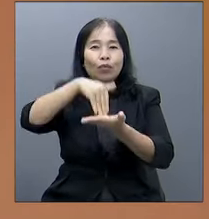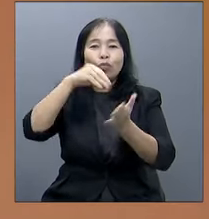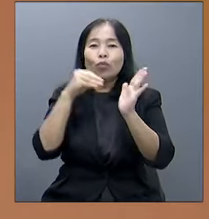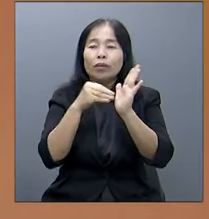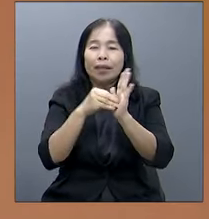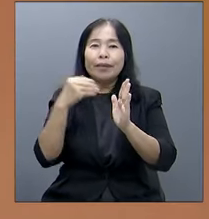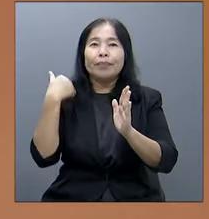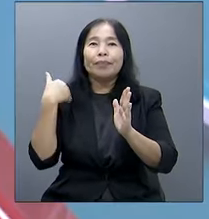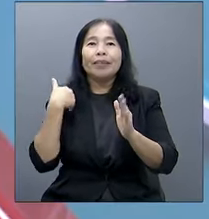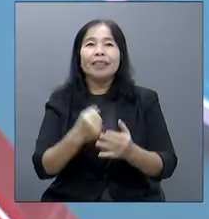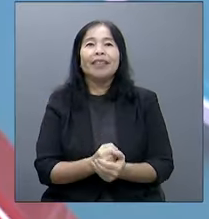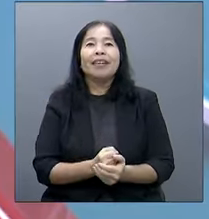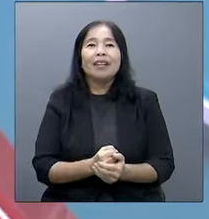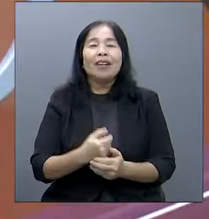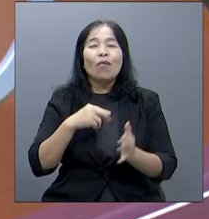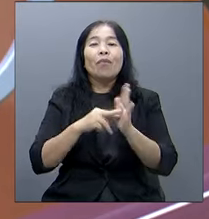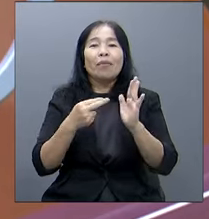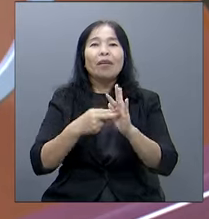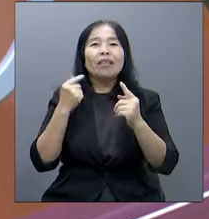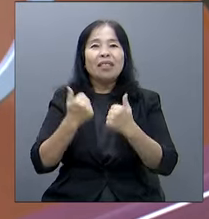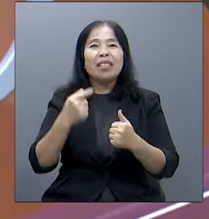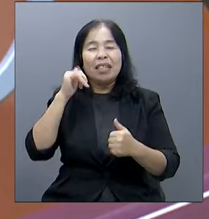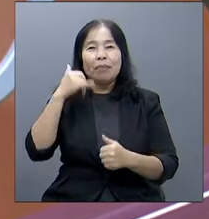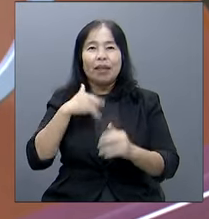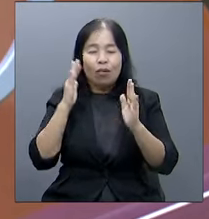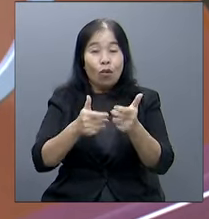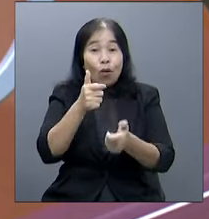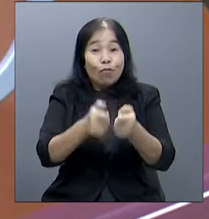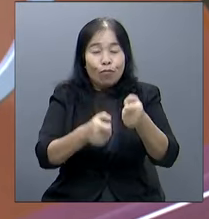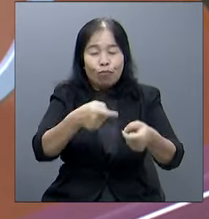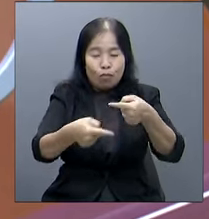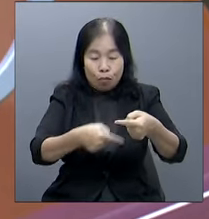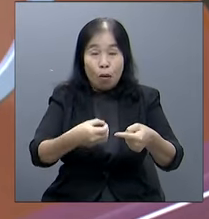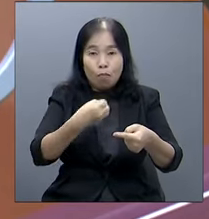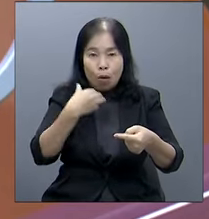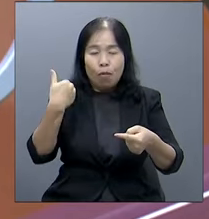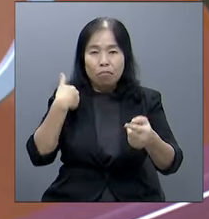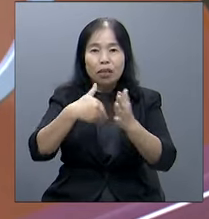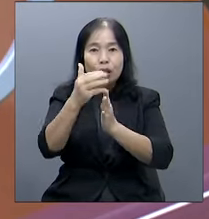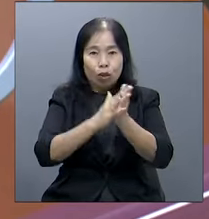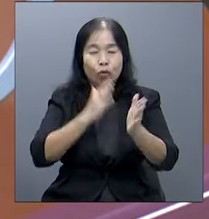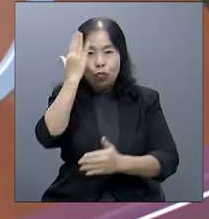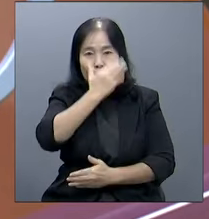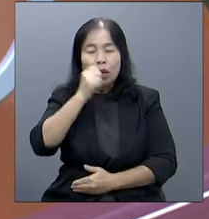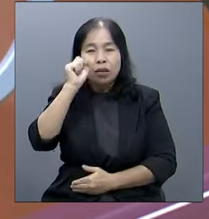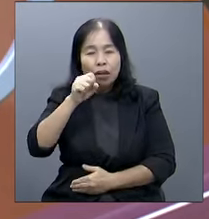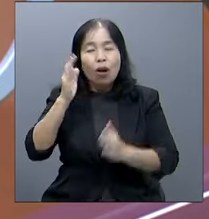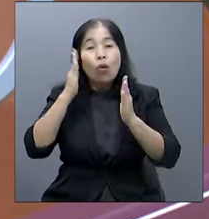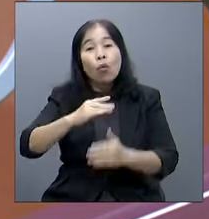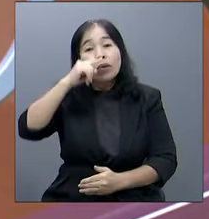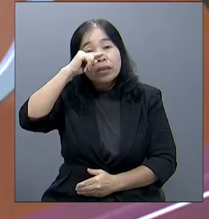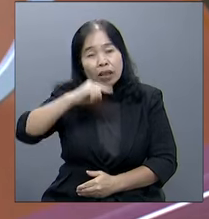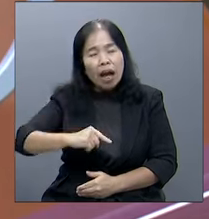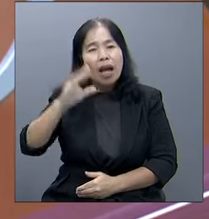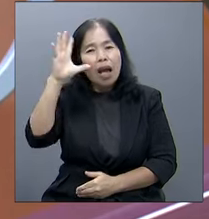ดไซน์ มู มูก็อยทคณชส่งมา ท่านที่ชื่นชมมานะคะวเห็นงานแล้นกวจัยไทย ที่นำเรื่องราว